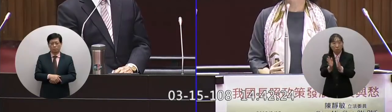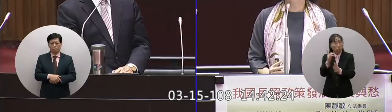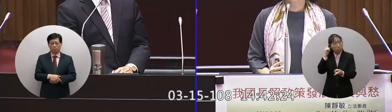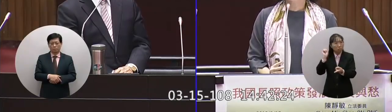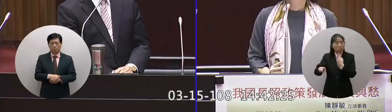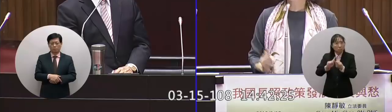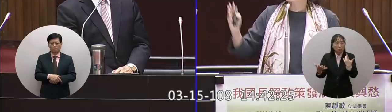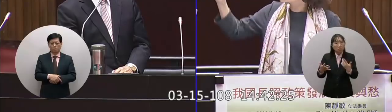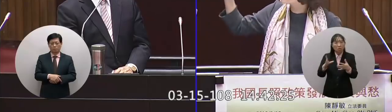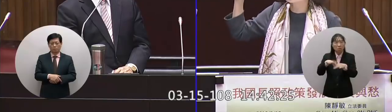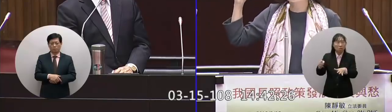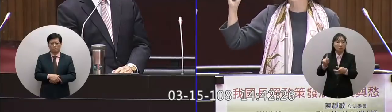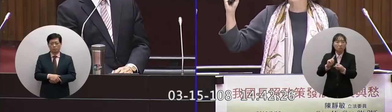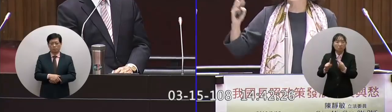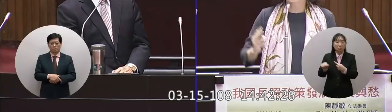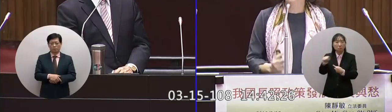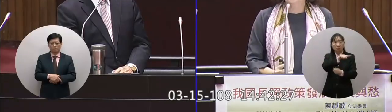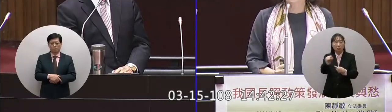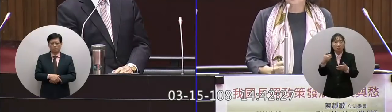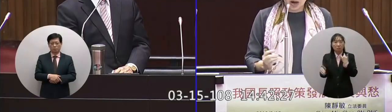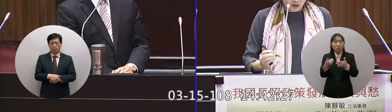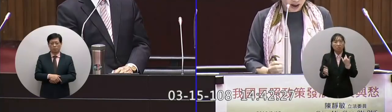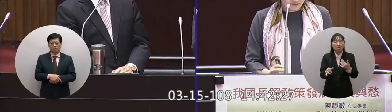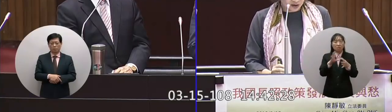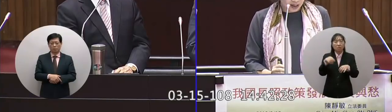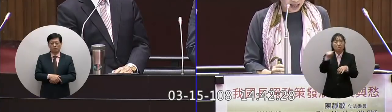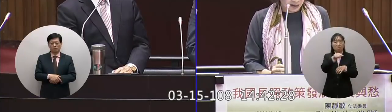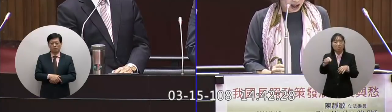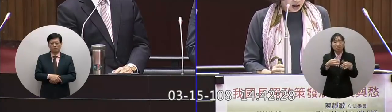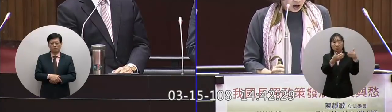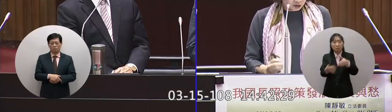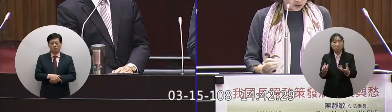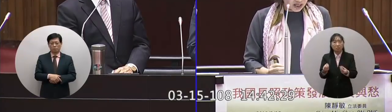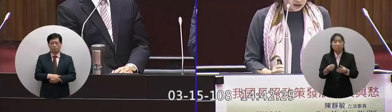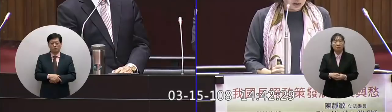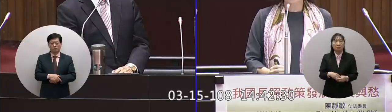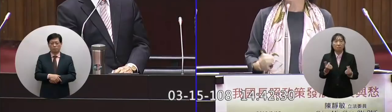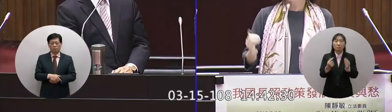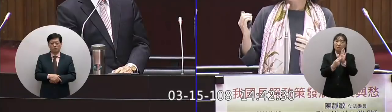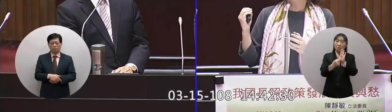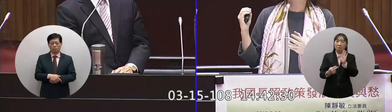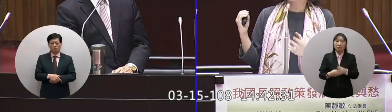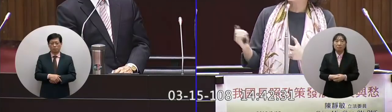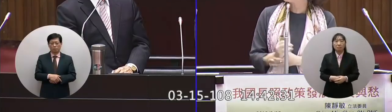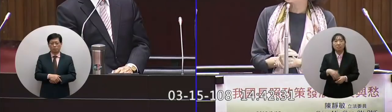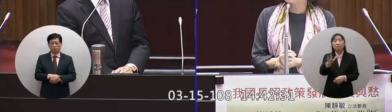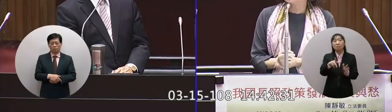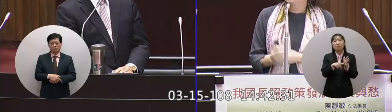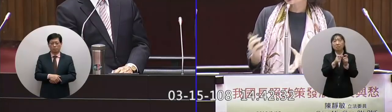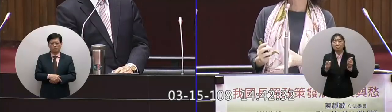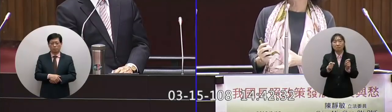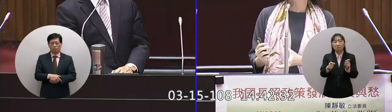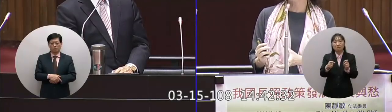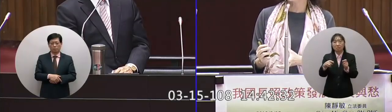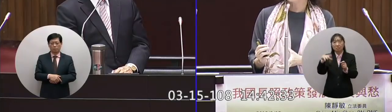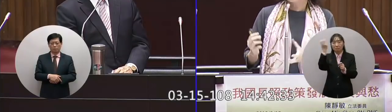是地方政府，所以这一块是我们的末梢神经没有办法传达嘛。好，举例来说，到底我们的长期照顾